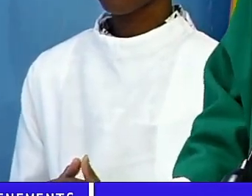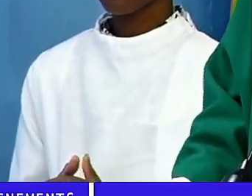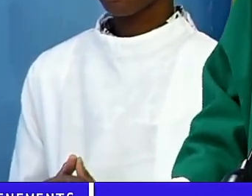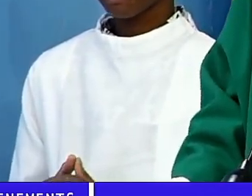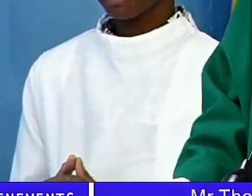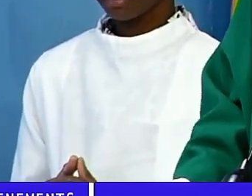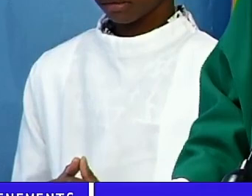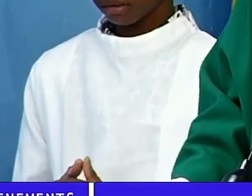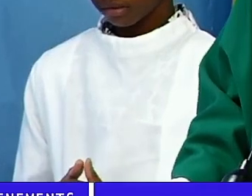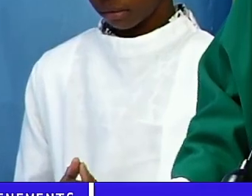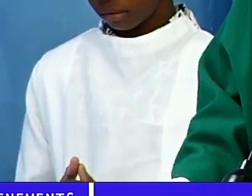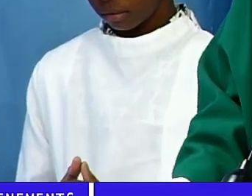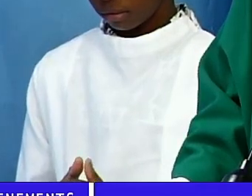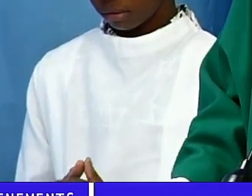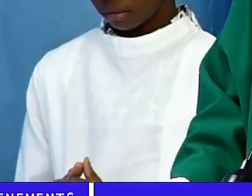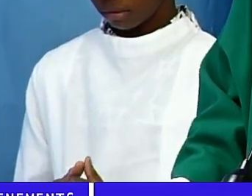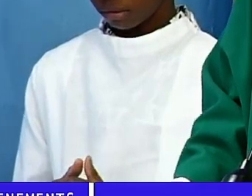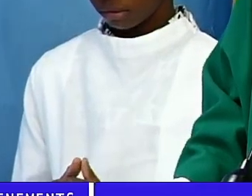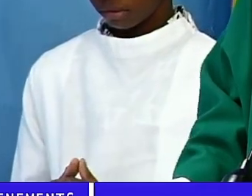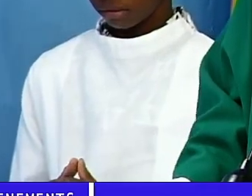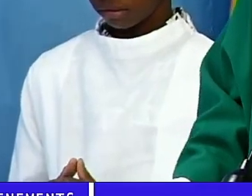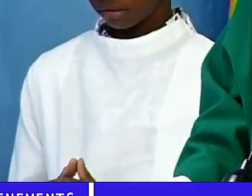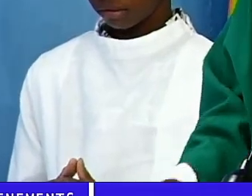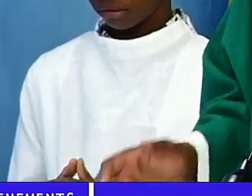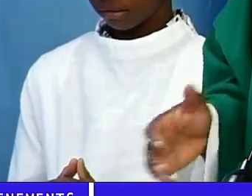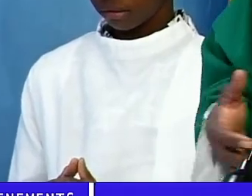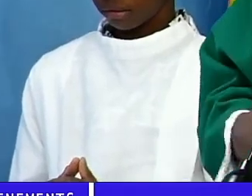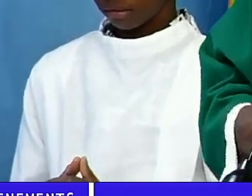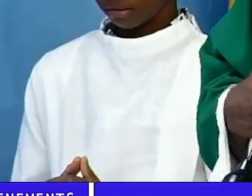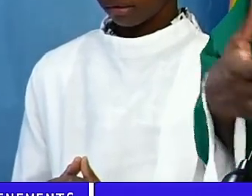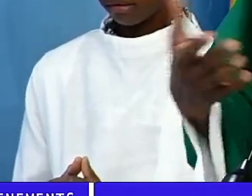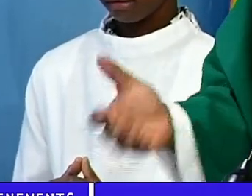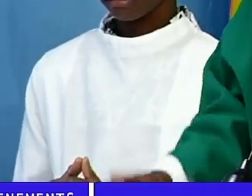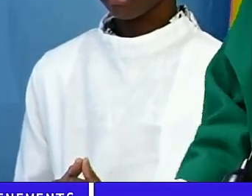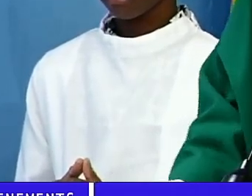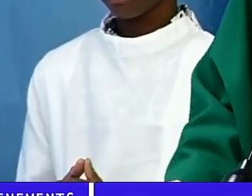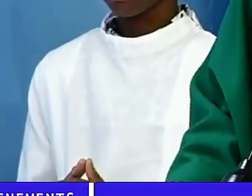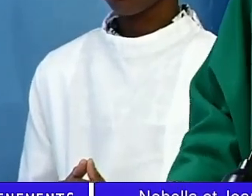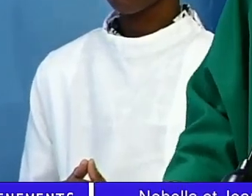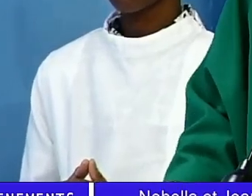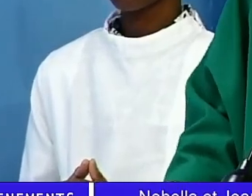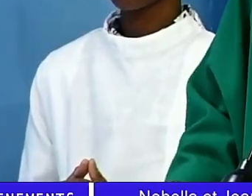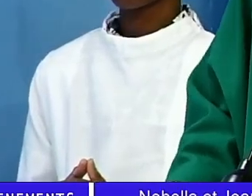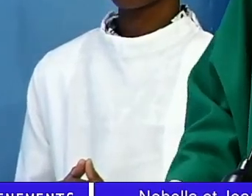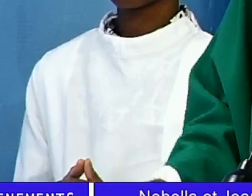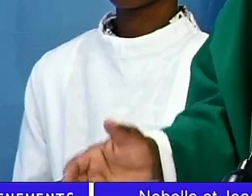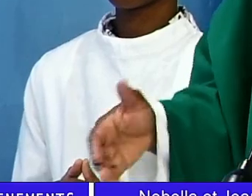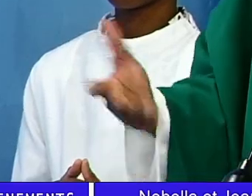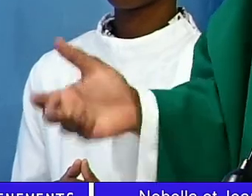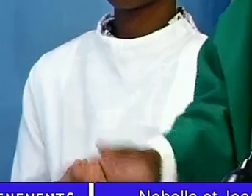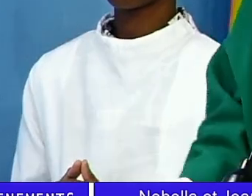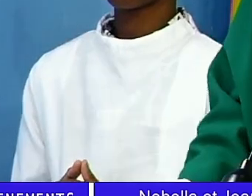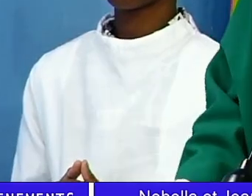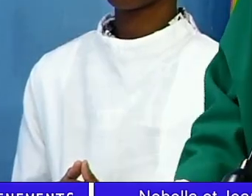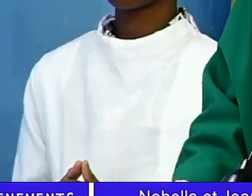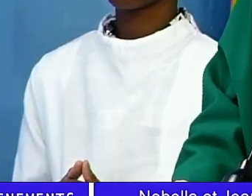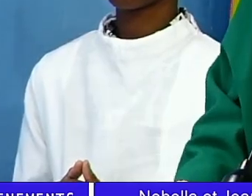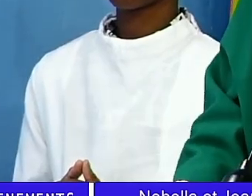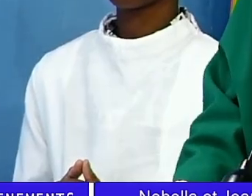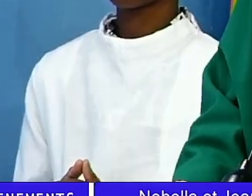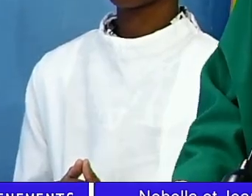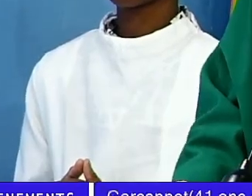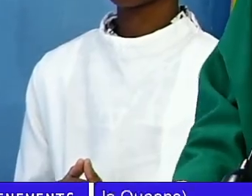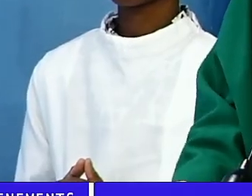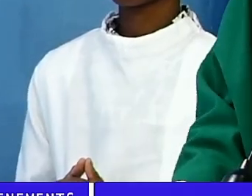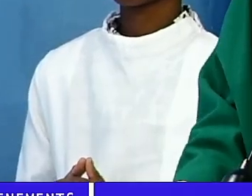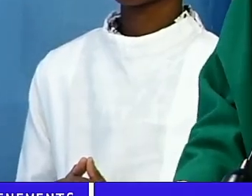nous dans la semaine. Seul bagaille nous connaît, depuis nous commençons la semaine dans la prière, nous avons toujours fini dans la prière sous la